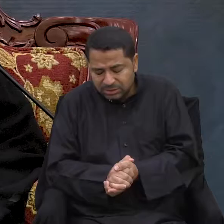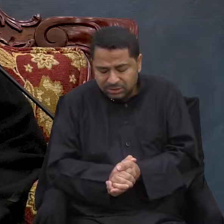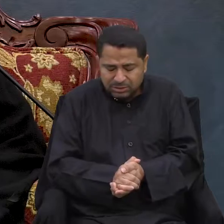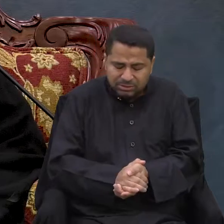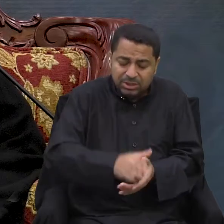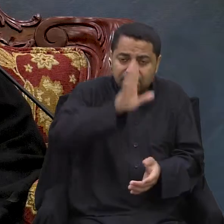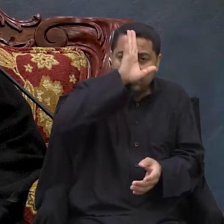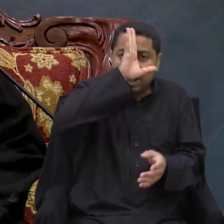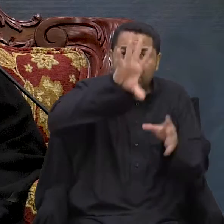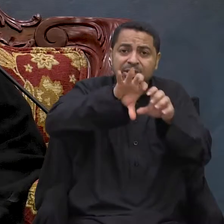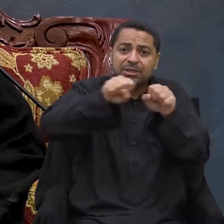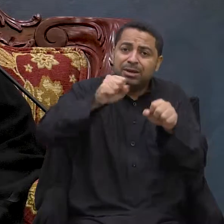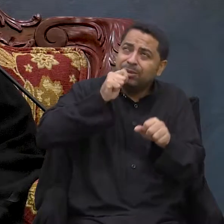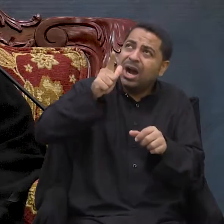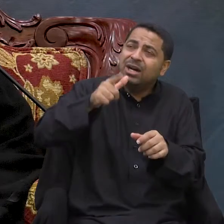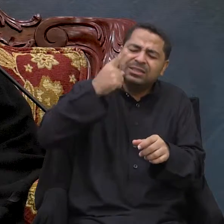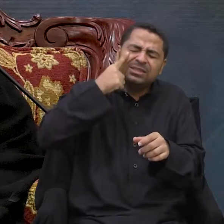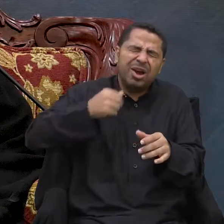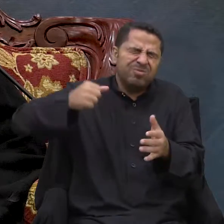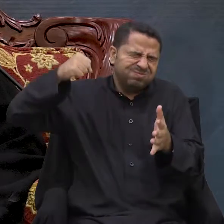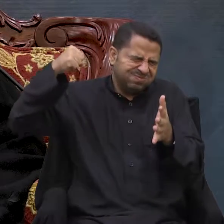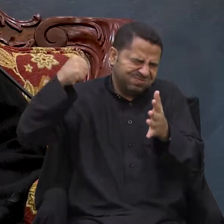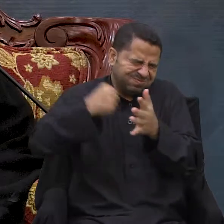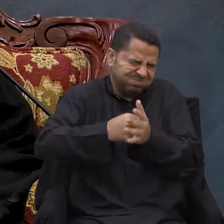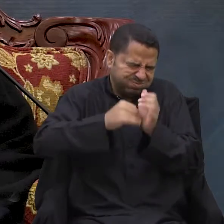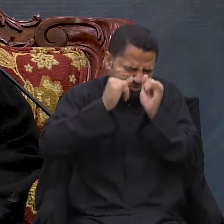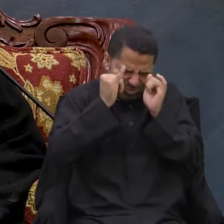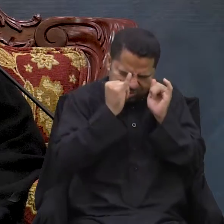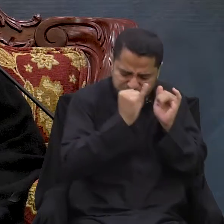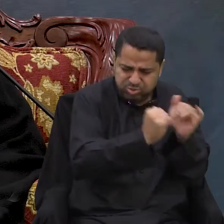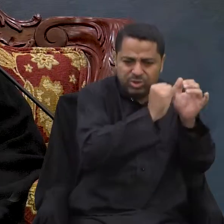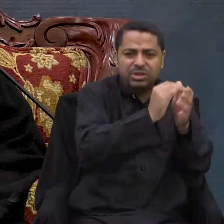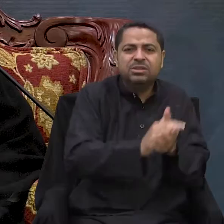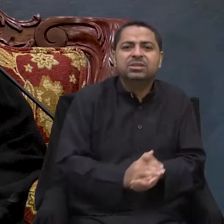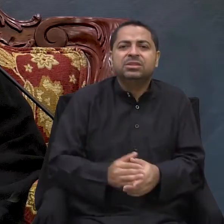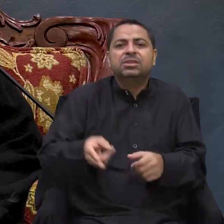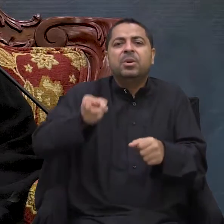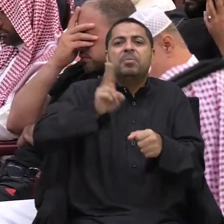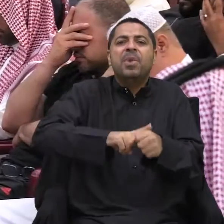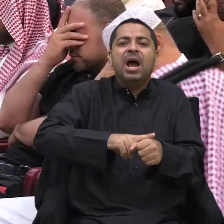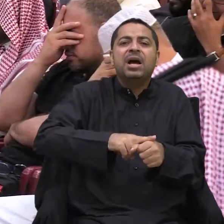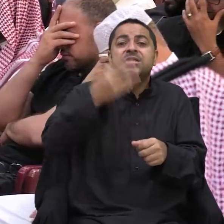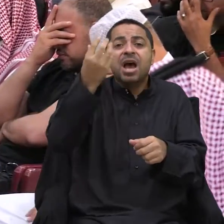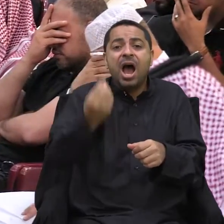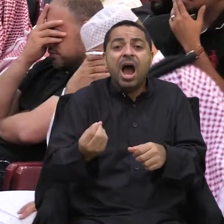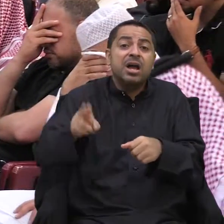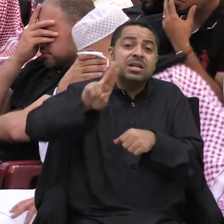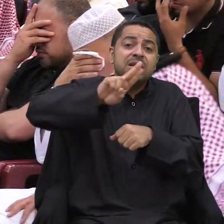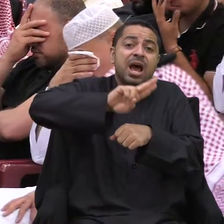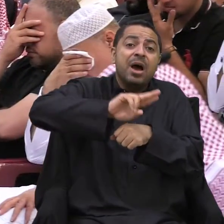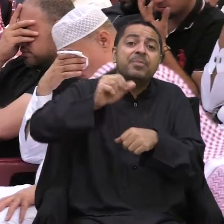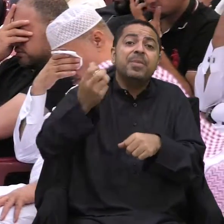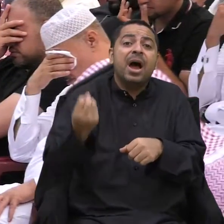فنادى على الدنيا بعدك العفا. ثم برز آل عقيل